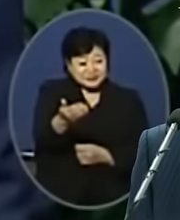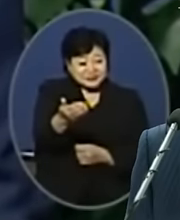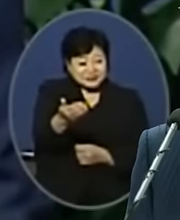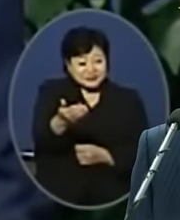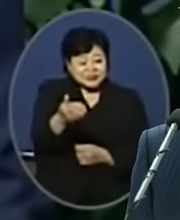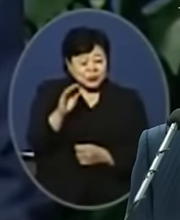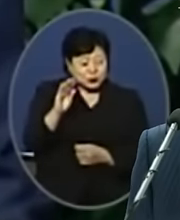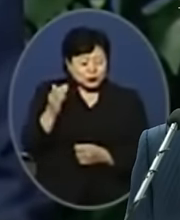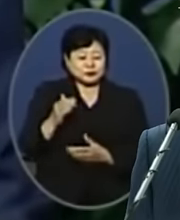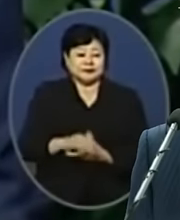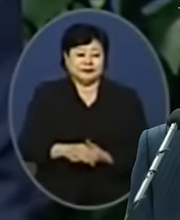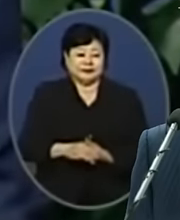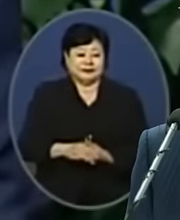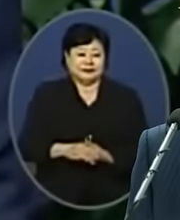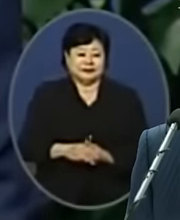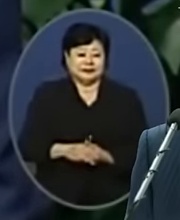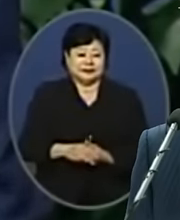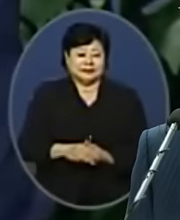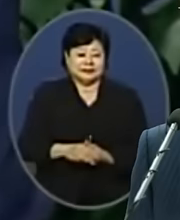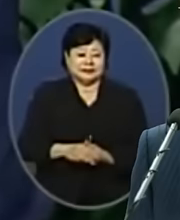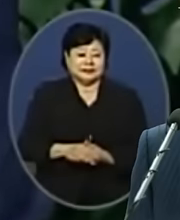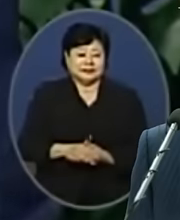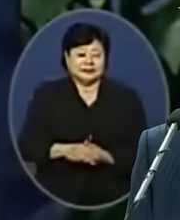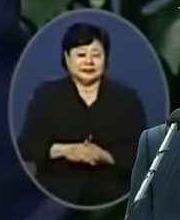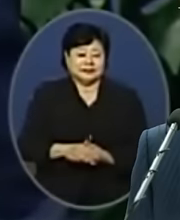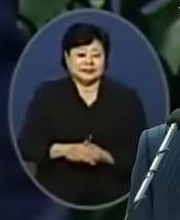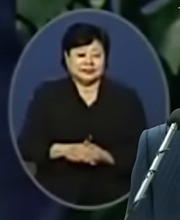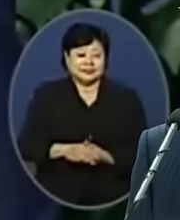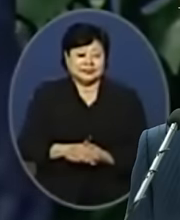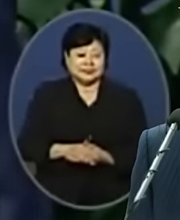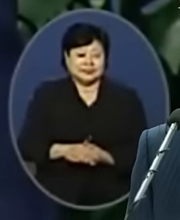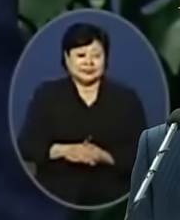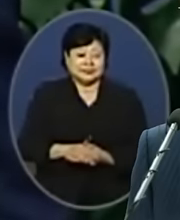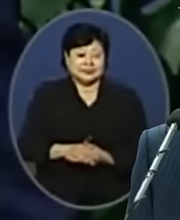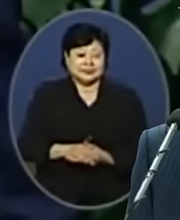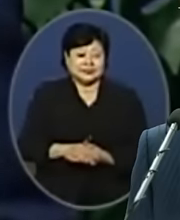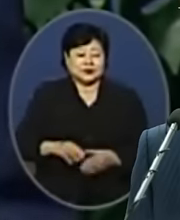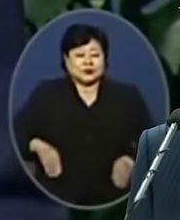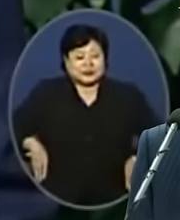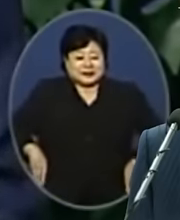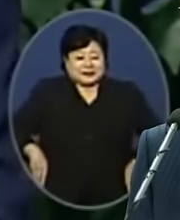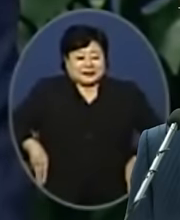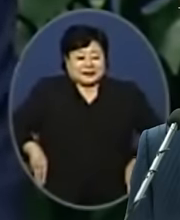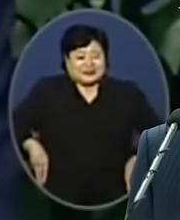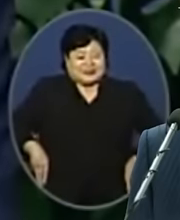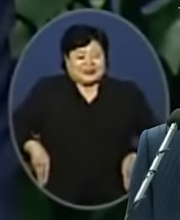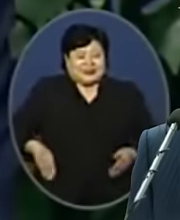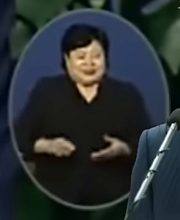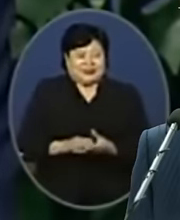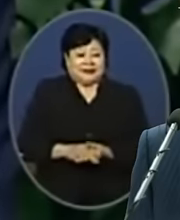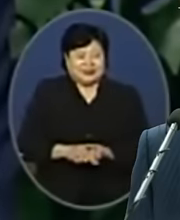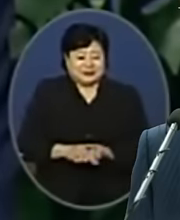여러분이 요사이 이상한 거 보기만 하면 그냥 갑니까? 보게 돼.